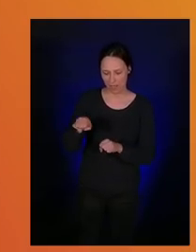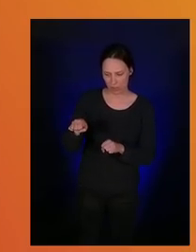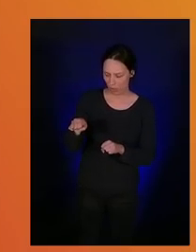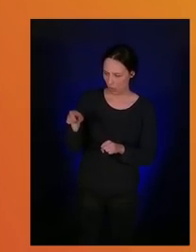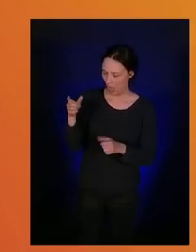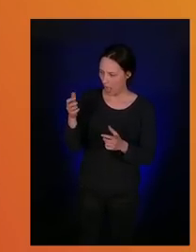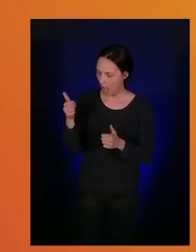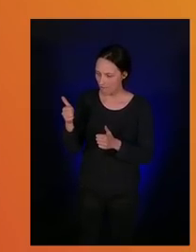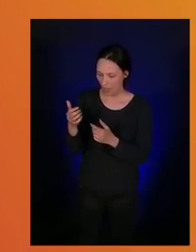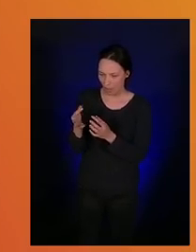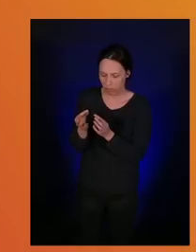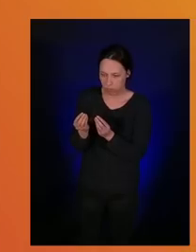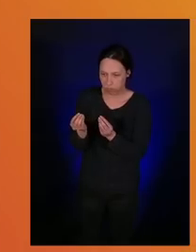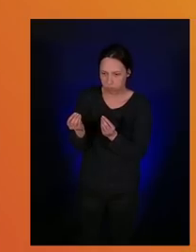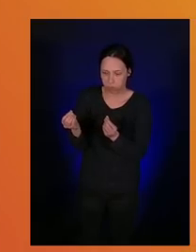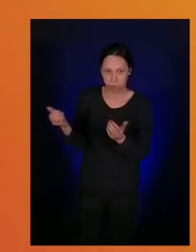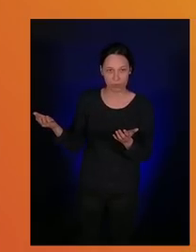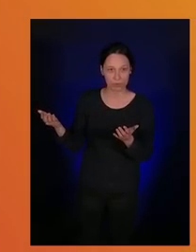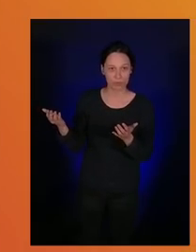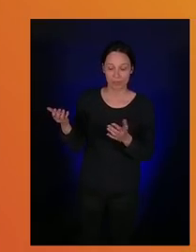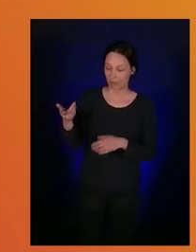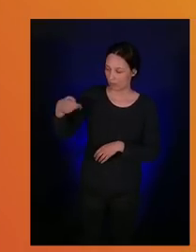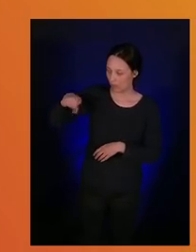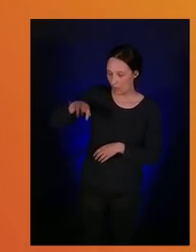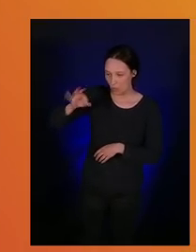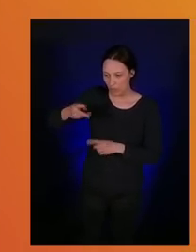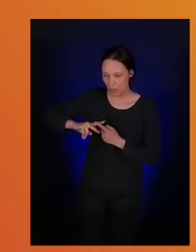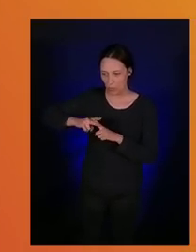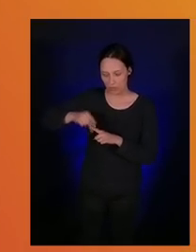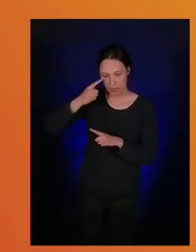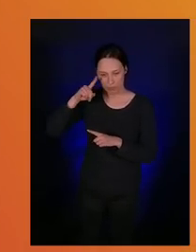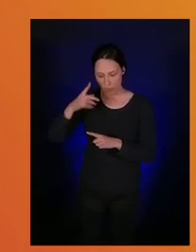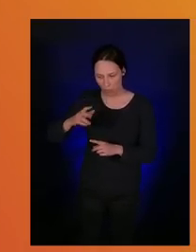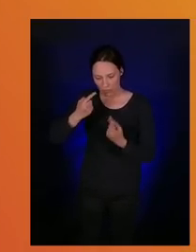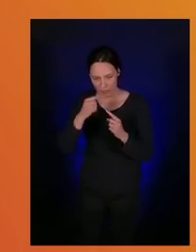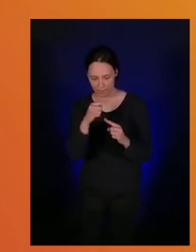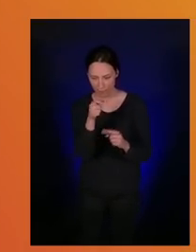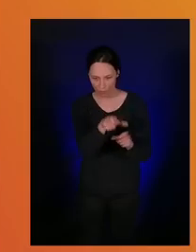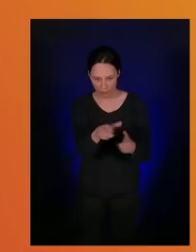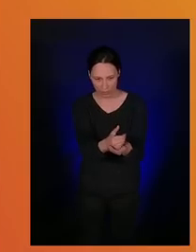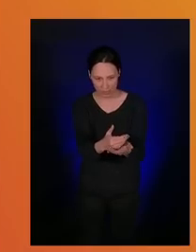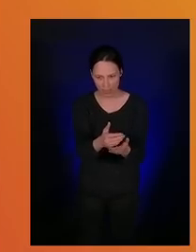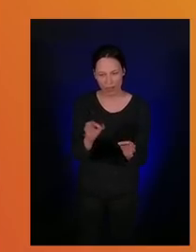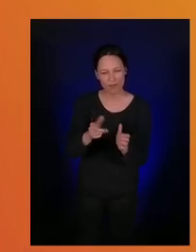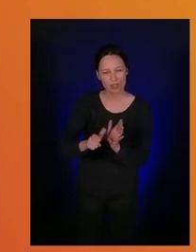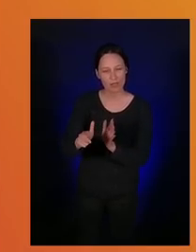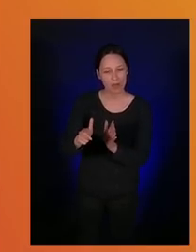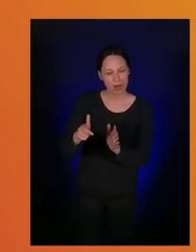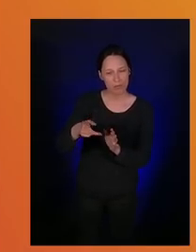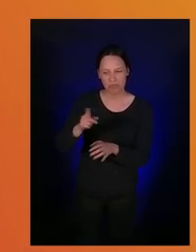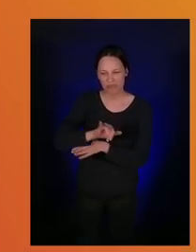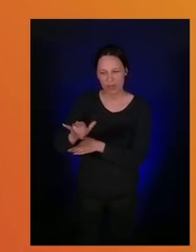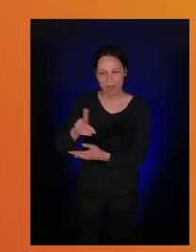Consciente qu'elle est l'outil majeur des travailleurs pour la défense dans les intérêts, la démarche plus jamais ça, dans laquelle le